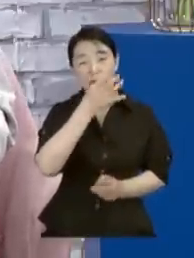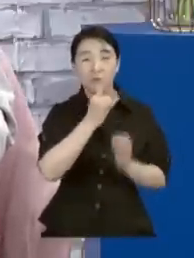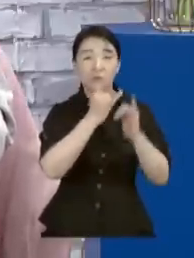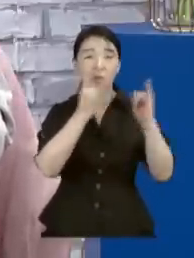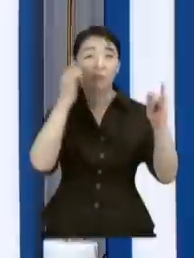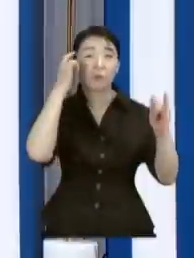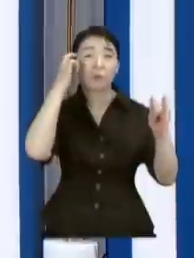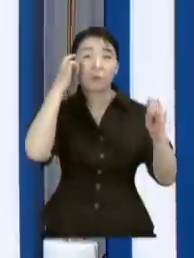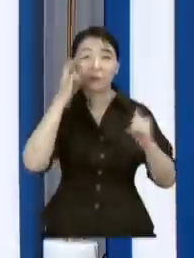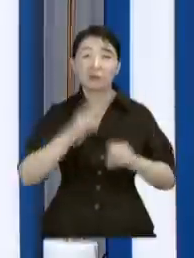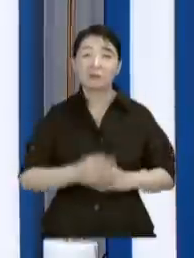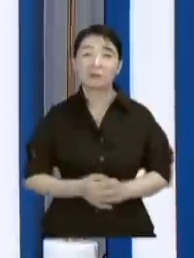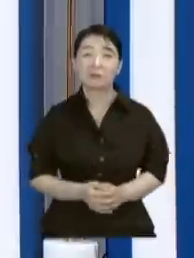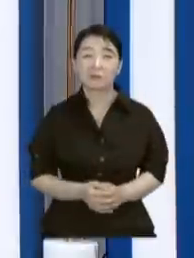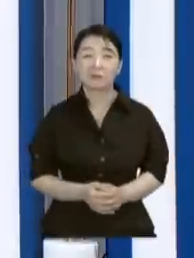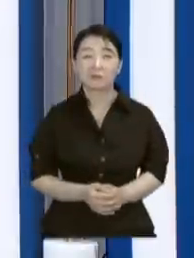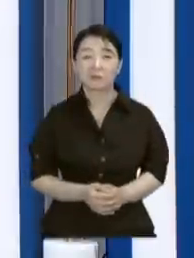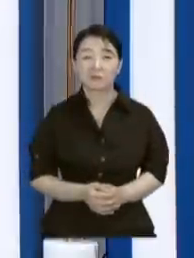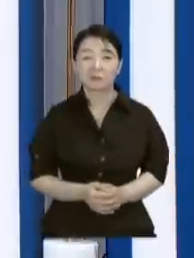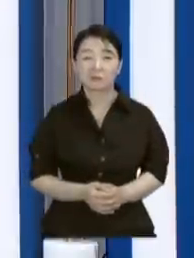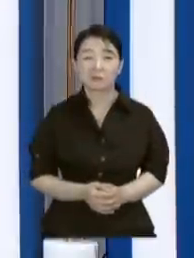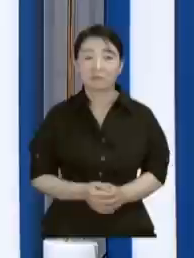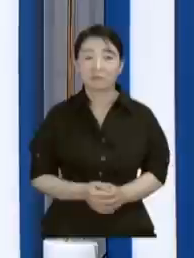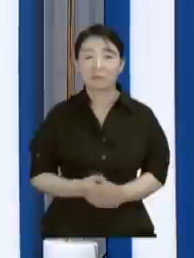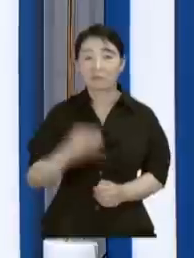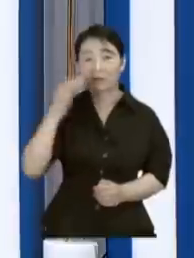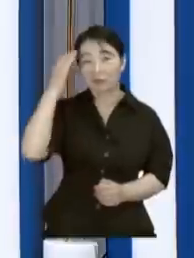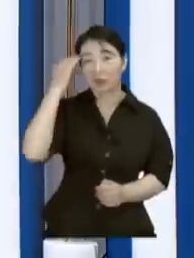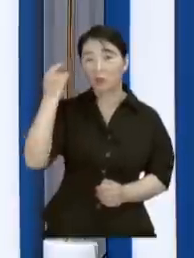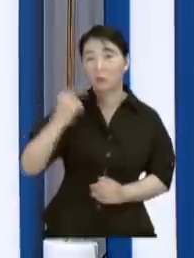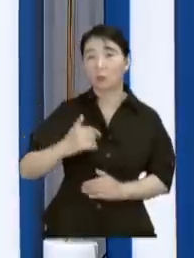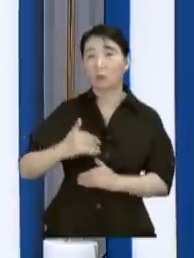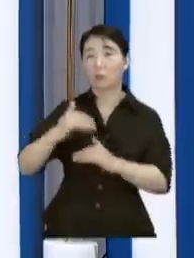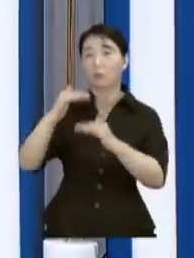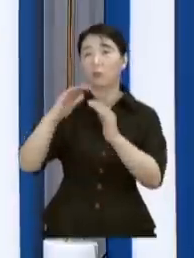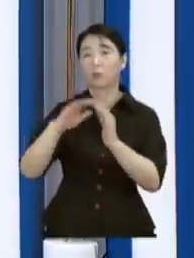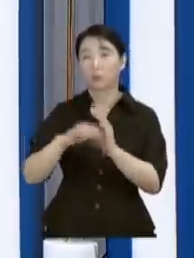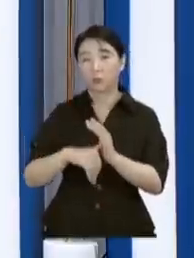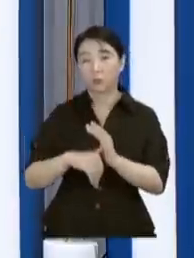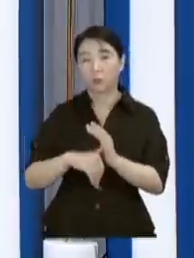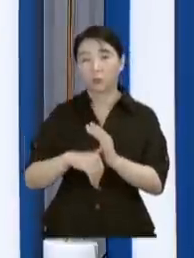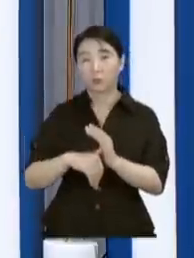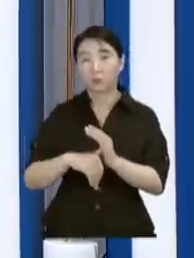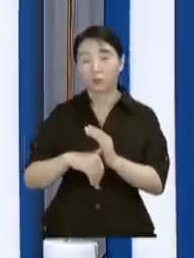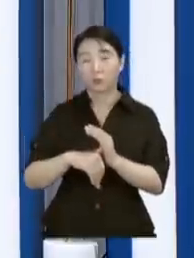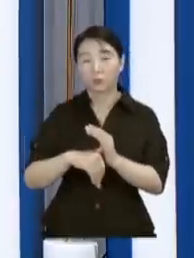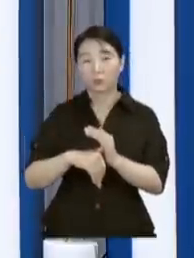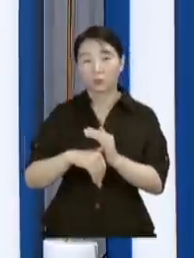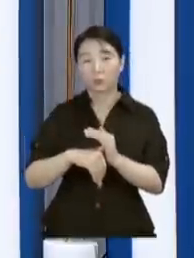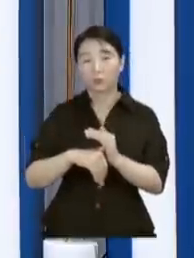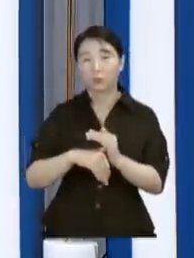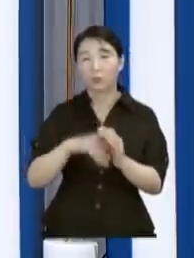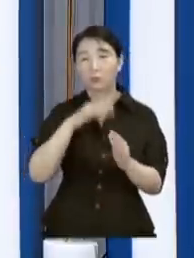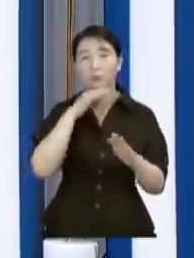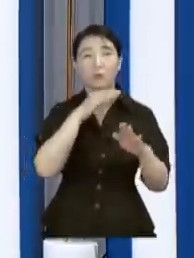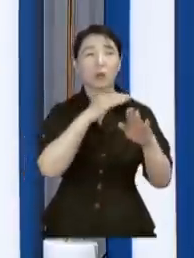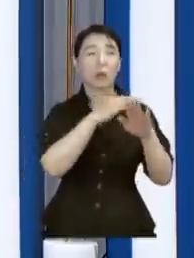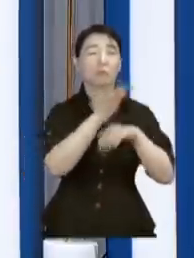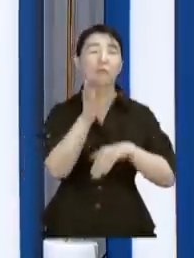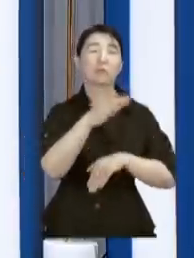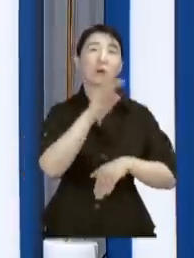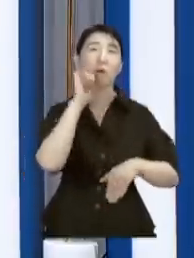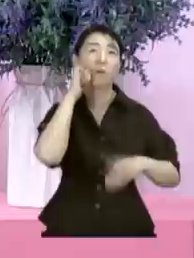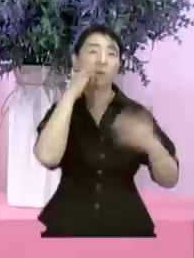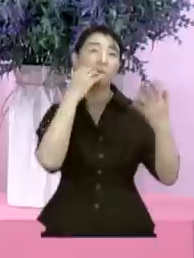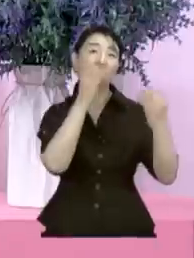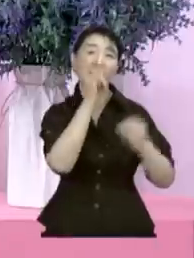왜 그럴까요? 한국에 이제 오는 가정 가운데 네. 그 북한에서부터 어려움을 겪잖아요.